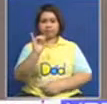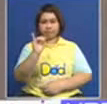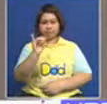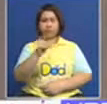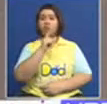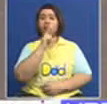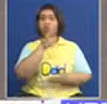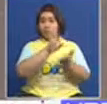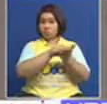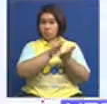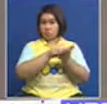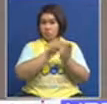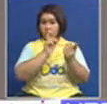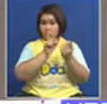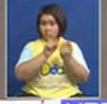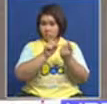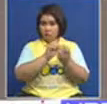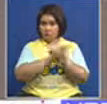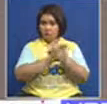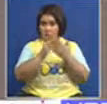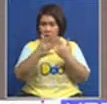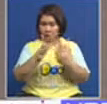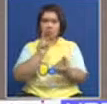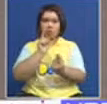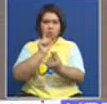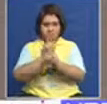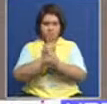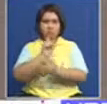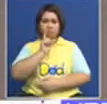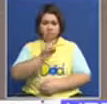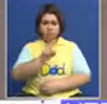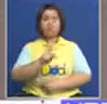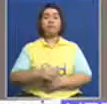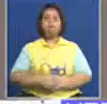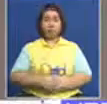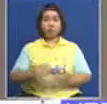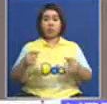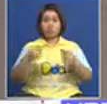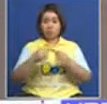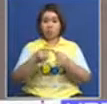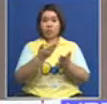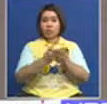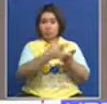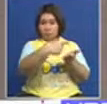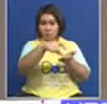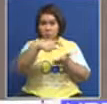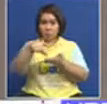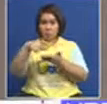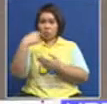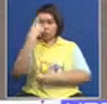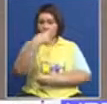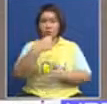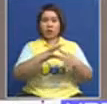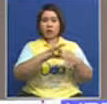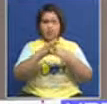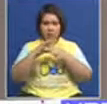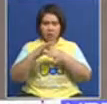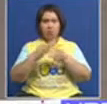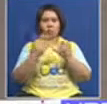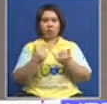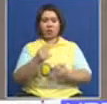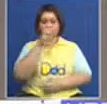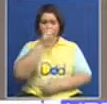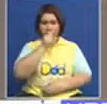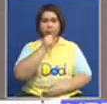ากข้อมูลการสอบสวนถึงก็จะเชิญมาให้ปากคำส่วนเส้นทางการเงินจะมีผู้ที่เกี่ยวข้องเพิ่มเติมอีกหรือไม่ยังไม่สามารถเปิดเผ